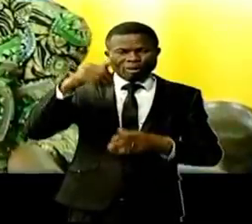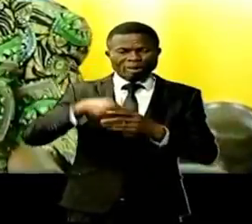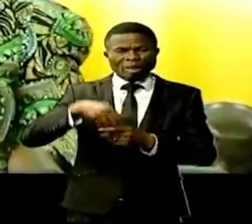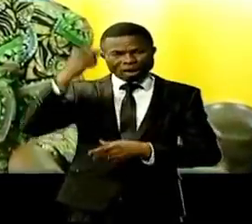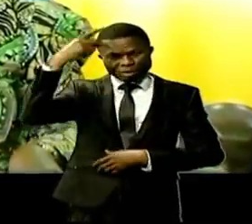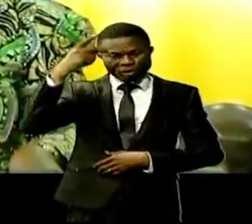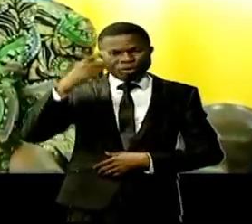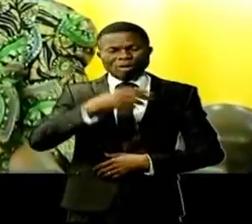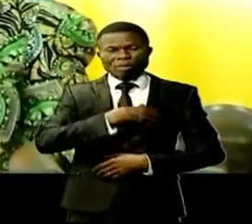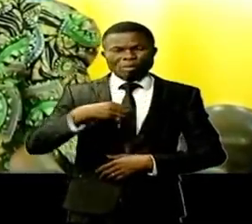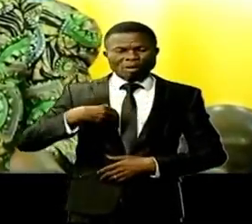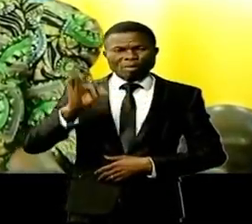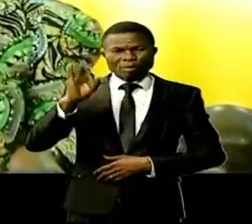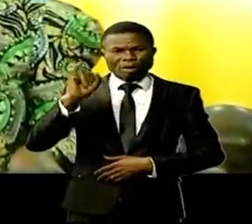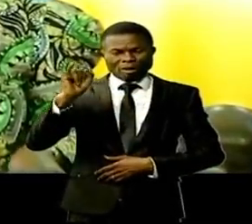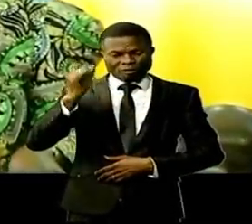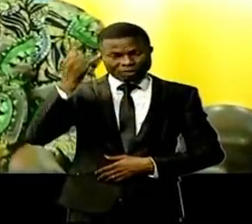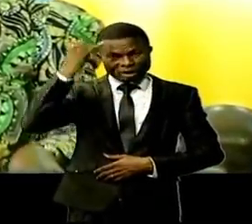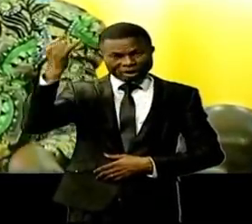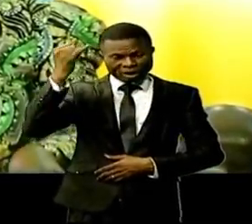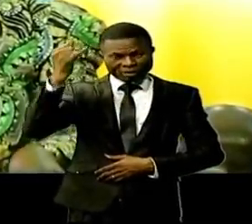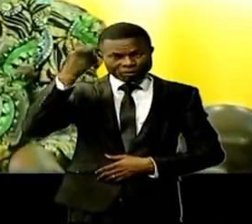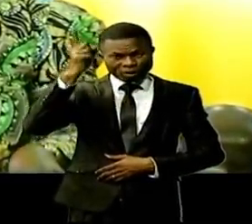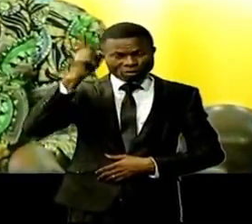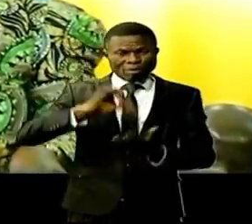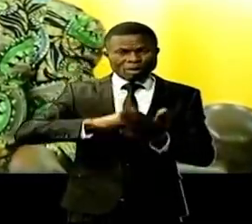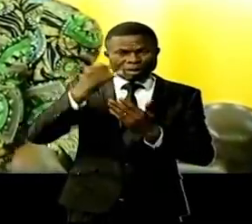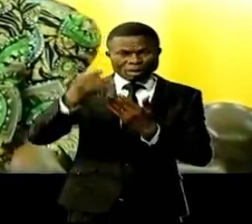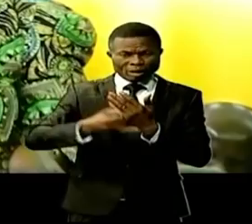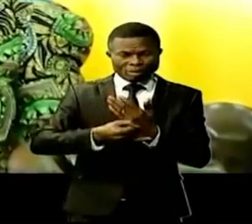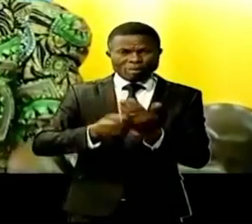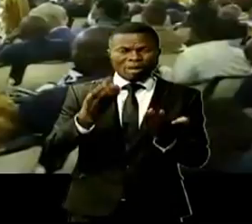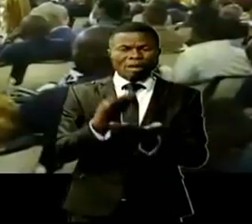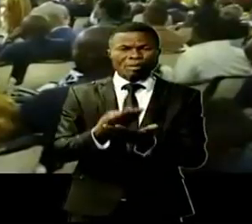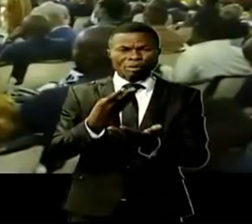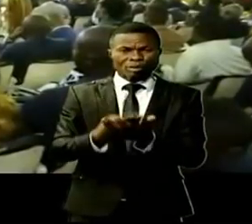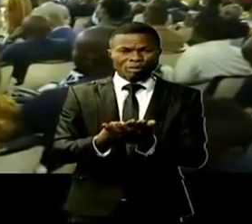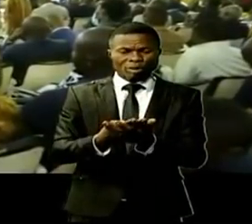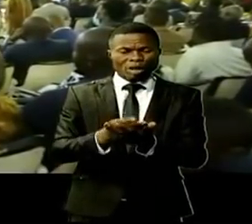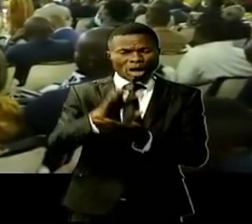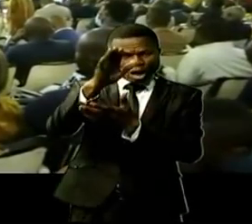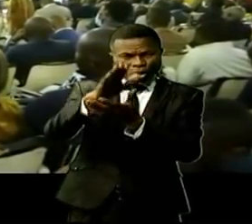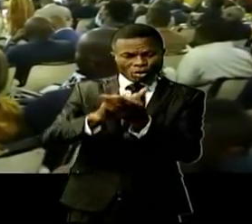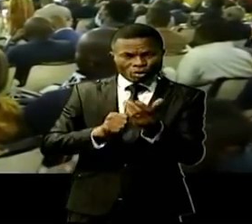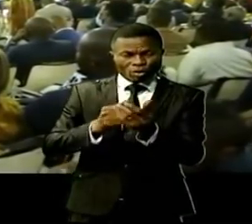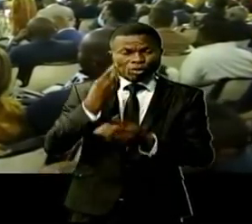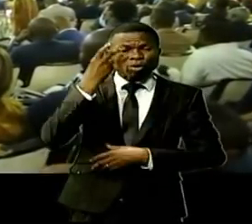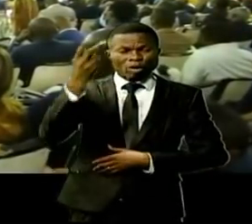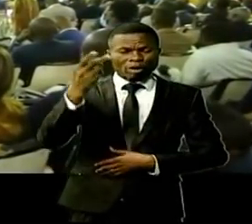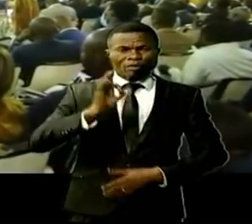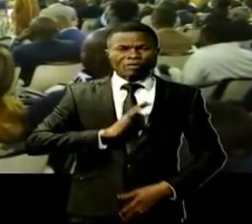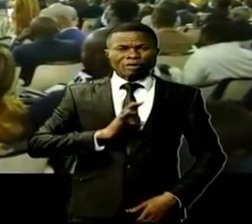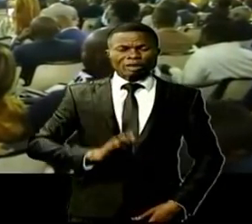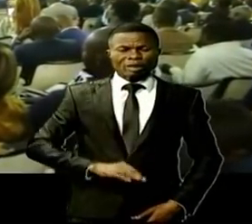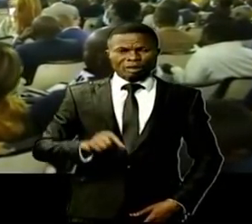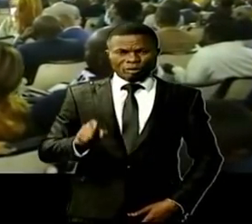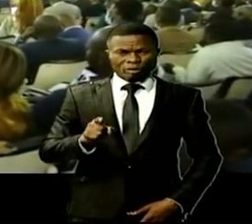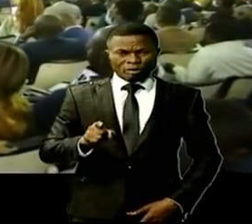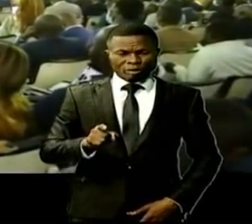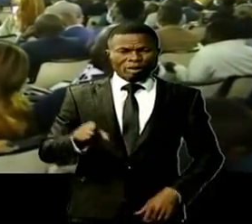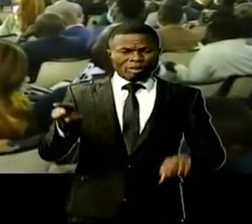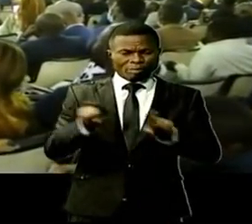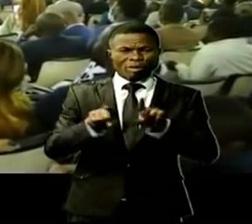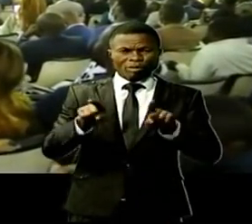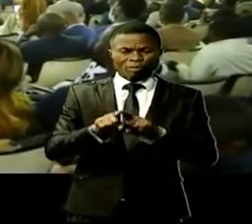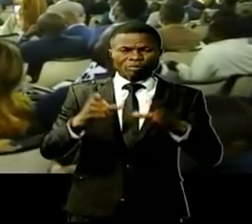Masuka Saini dit concevoir son tout premier projet d'édit budgétaire en se référant à la vision du président de la République.